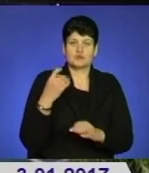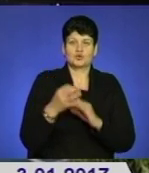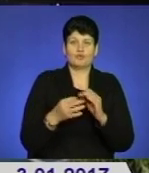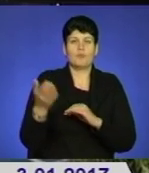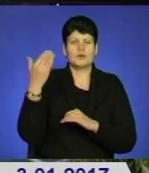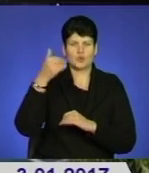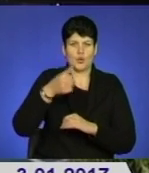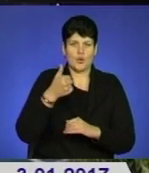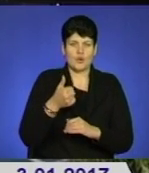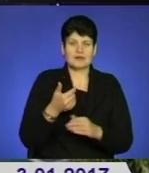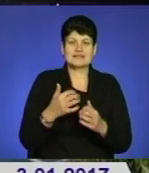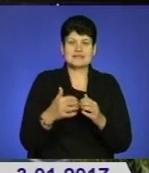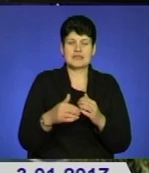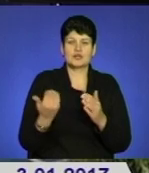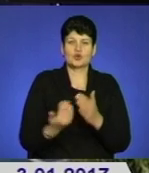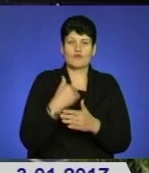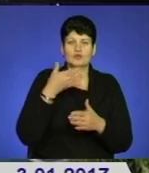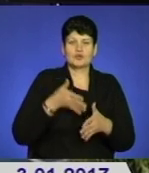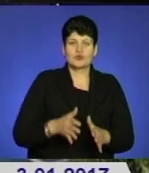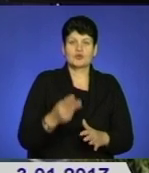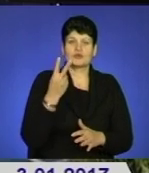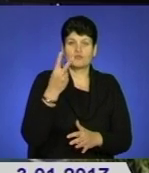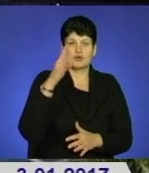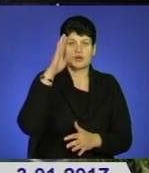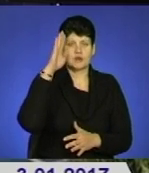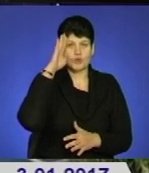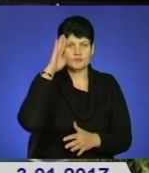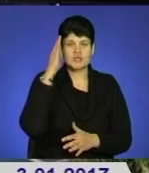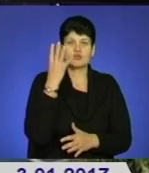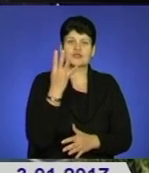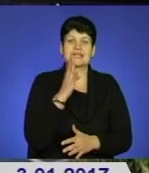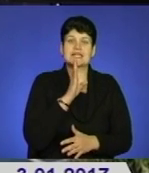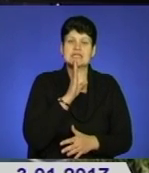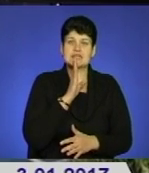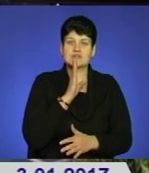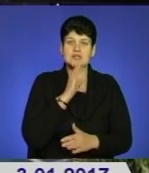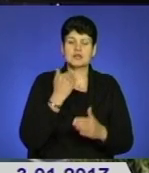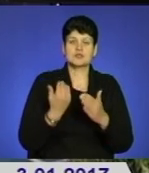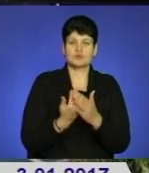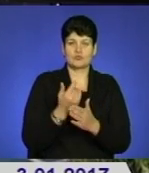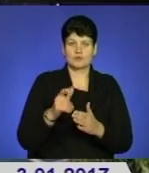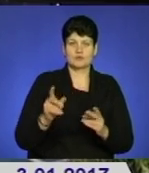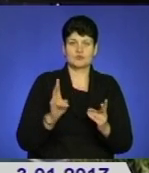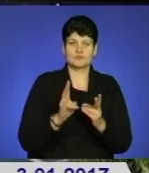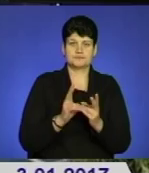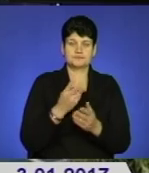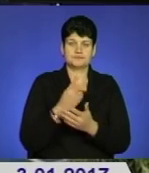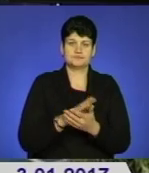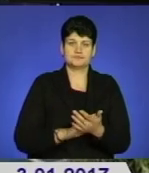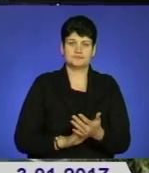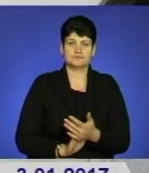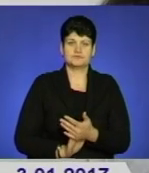року. Серед новонароджених двоє хлопчиків і четверо дівчаток. Із новими мешканцями Тернопілля зустрічалася наша знімальна